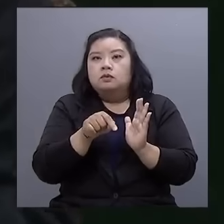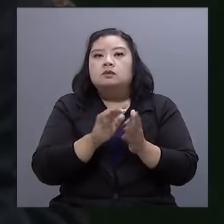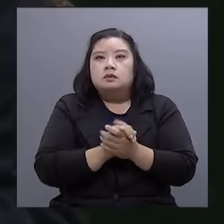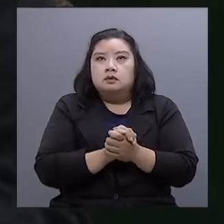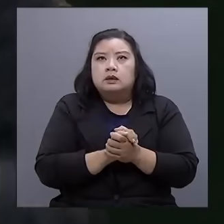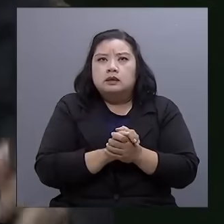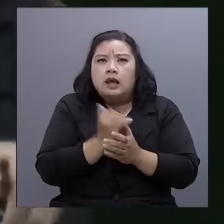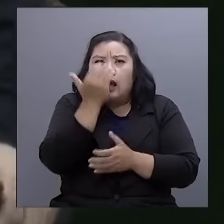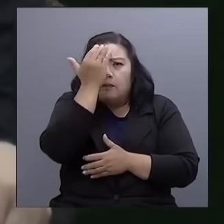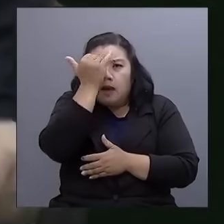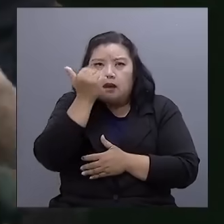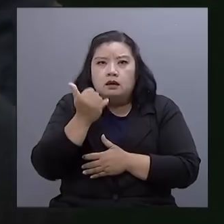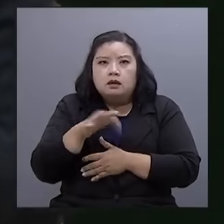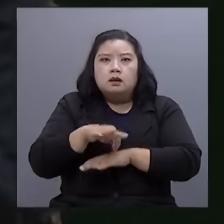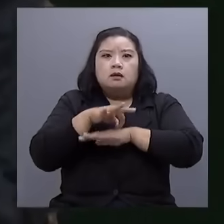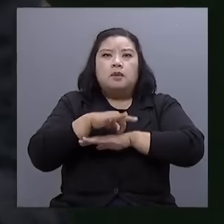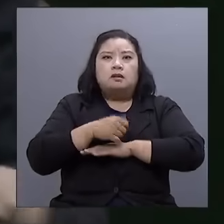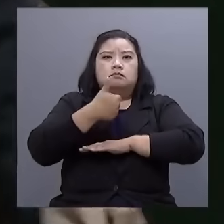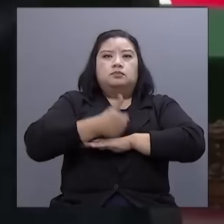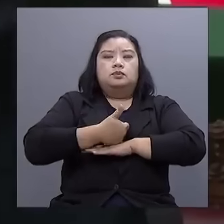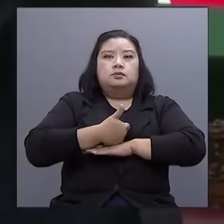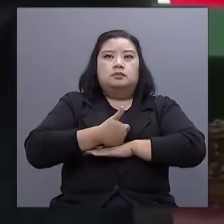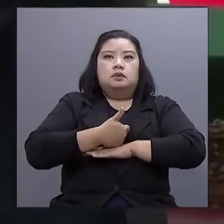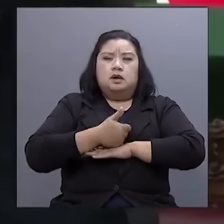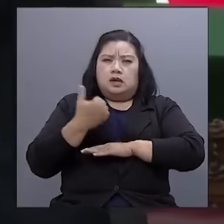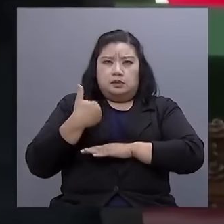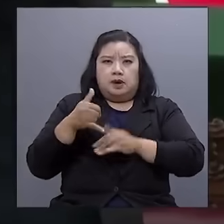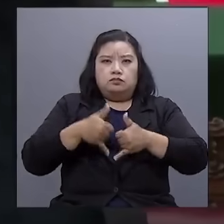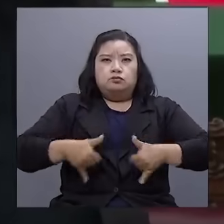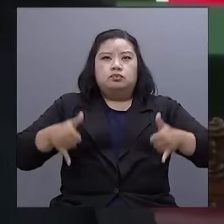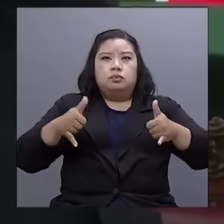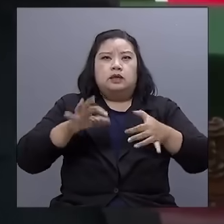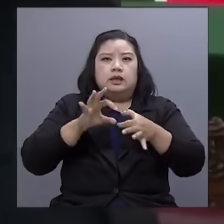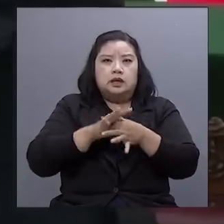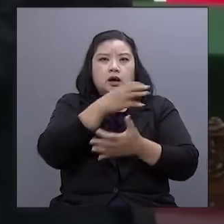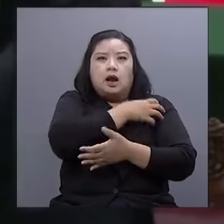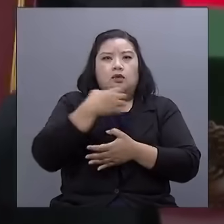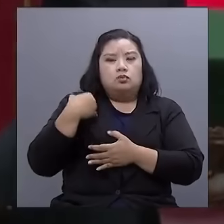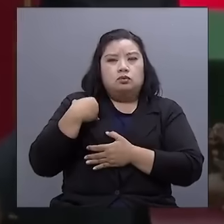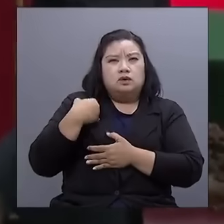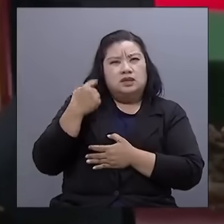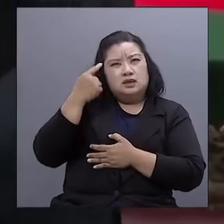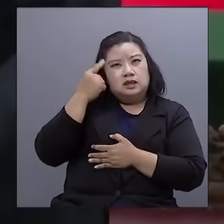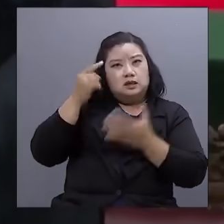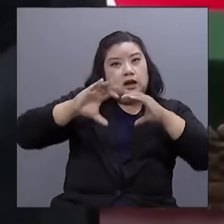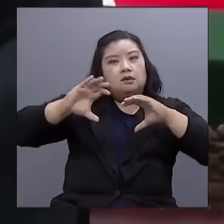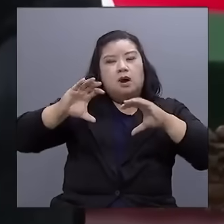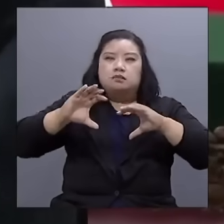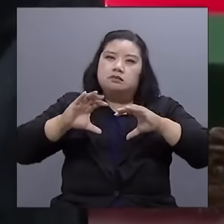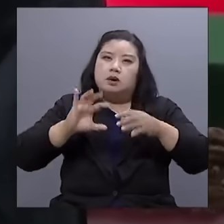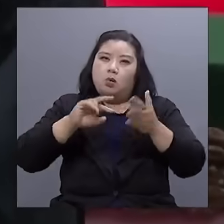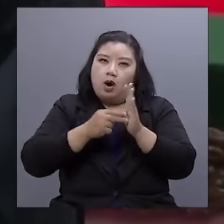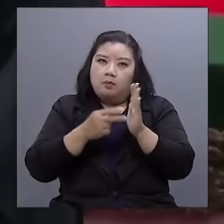ชิ้นกลางเขายังนั่งอยู่ในตำแหน่งมุกมนตรีนะคะทำให้นักวิเคราะห์บางคนเขามองเขาว่ารัฐบาลจีนเองก็ไม่ได้ตัดเยื่อใยกับ